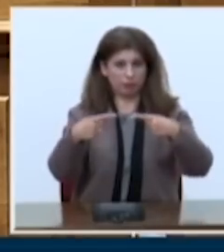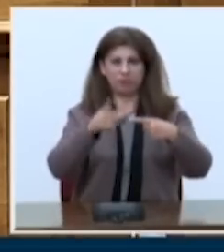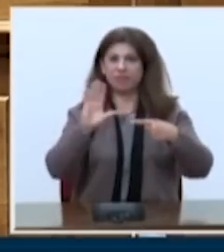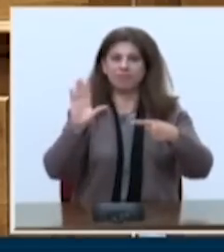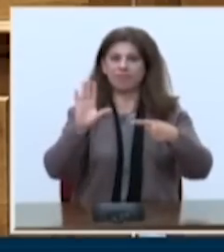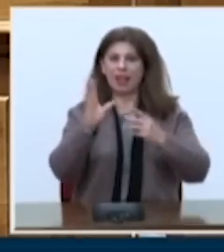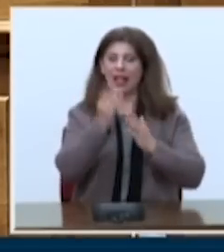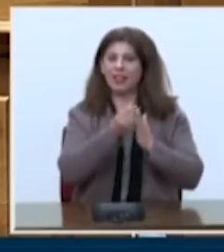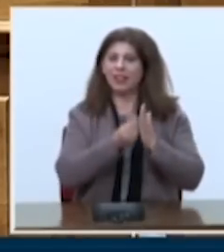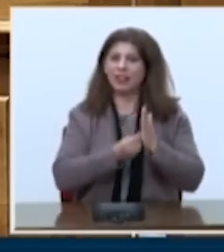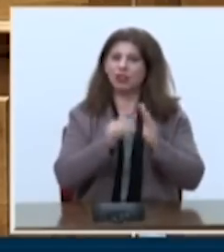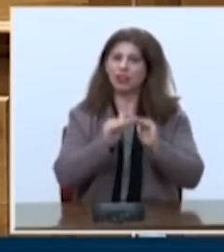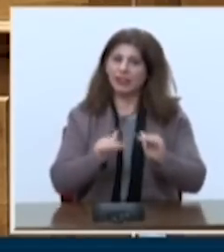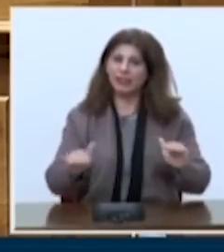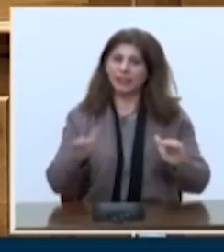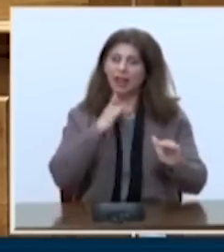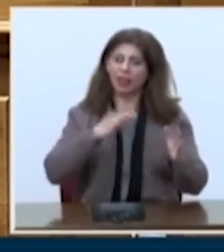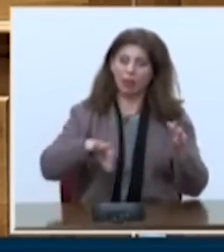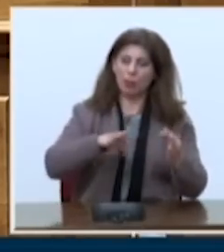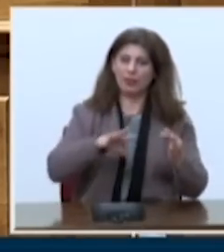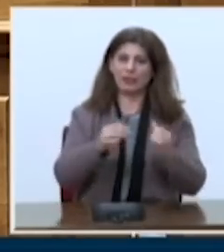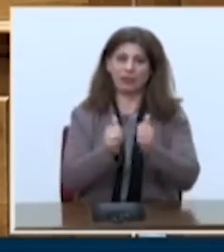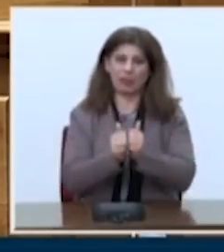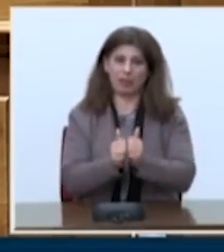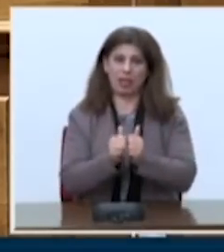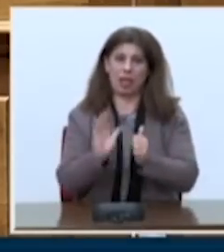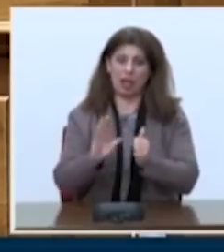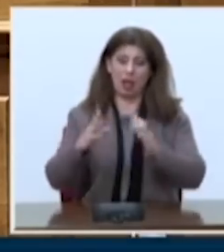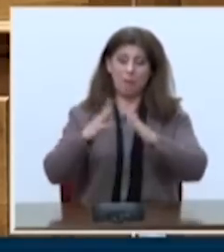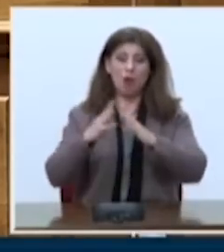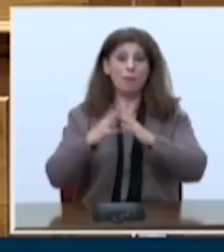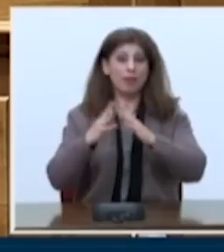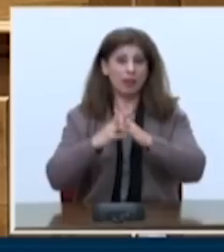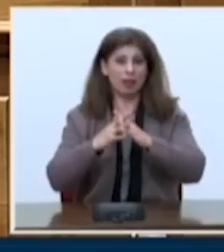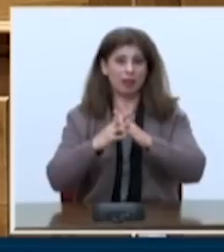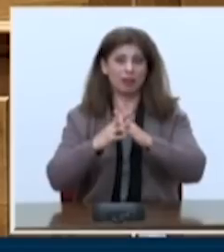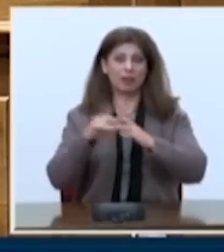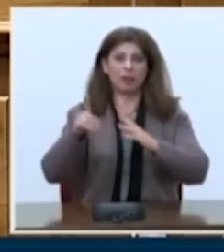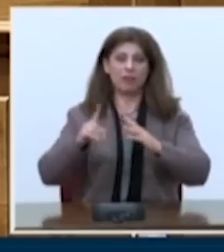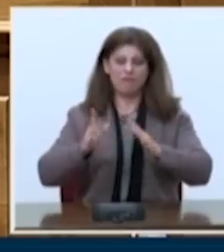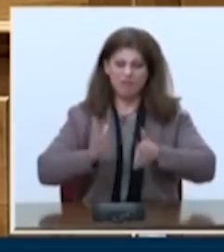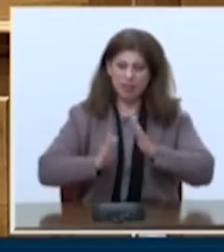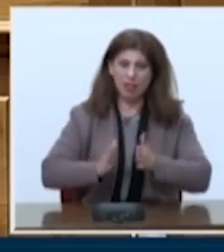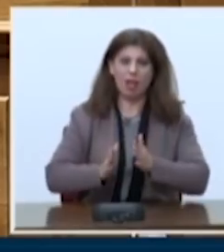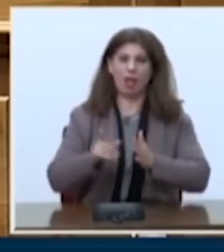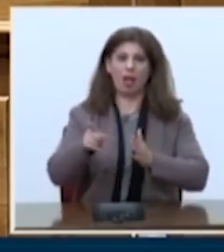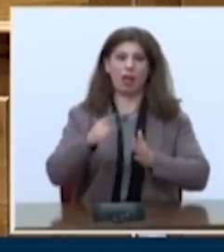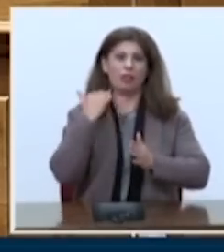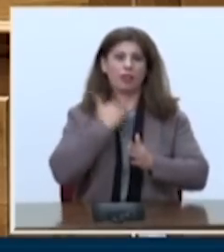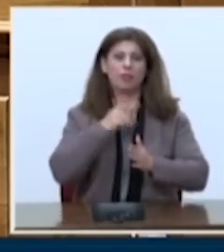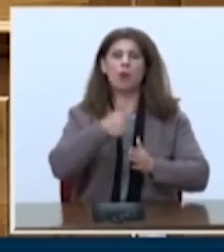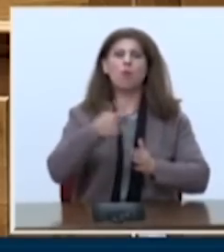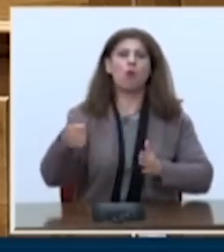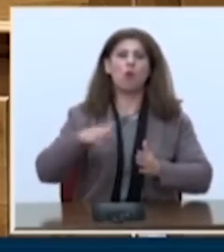κρίνονται ειρηνικά, διπλωματικά, φιλικά, αλλά πολεμικά, βία, με θύματα μόνο τους λαούς.